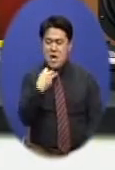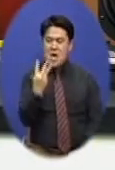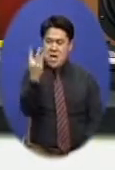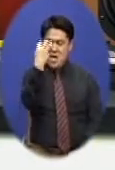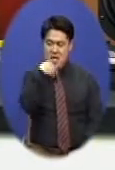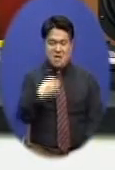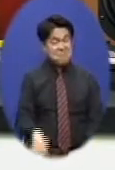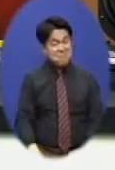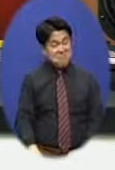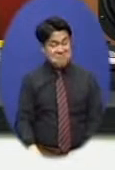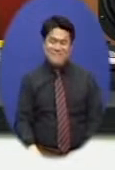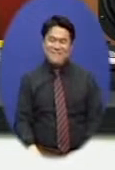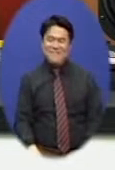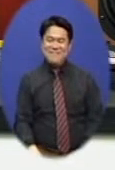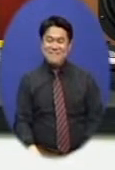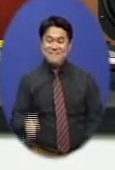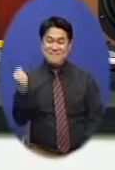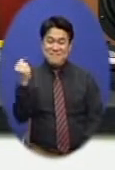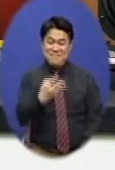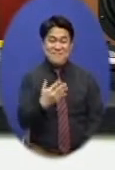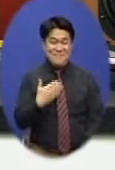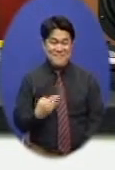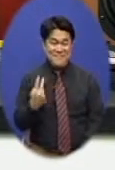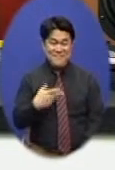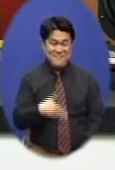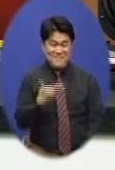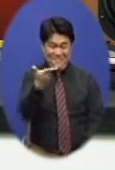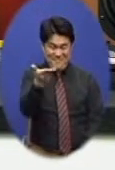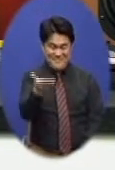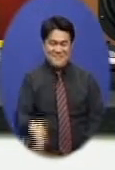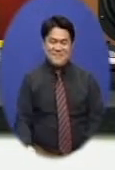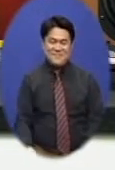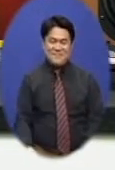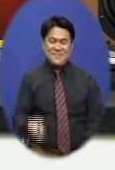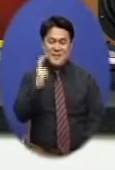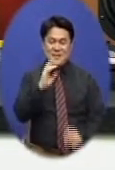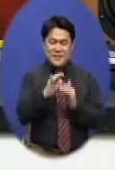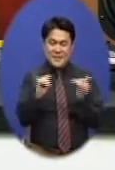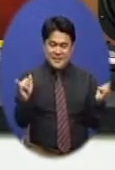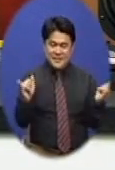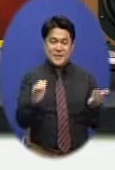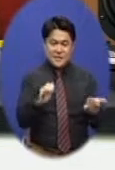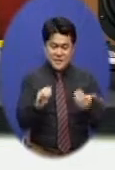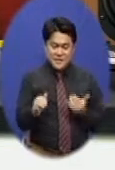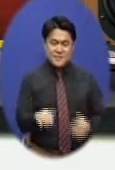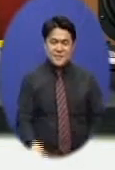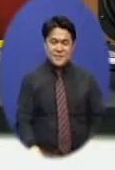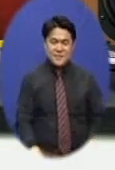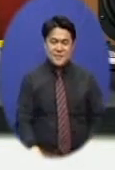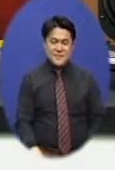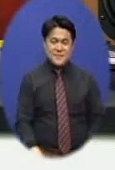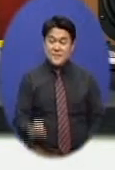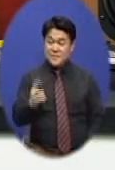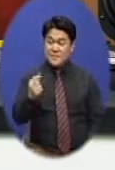이거. 아. 네, 그 번호를 다시 한번 알려드리도록 하겠습니다. 가수가 되기 전에 네, 네 우리